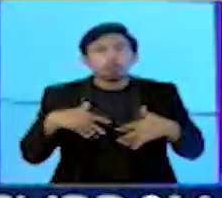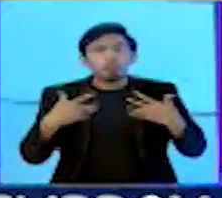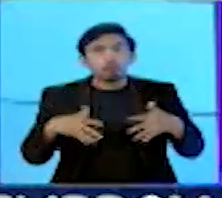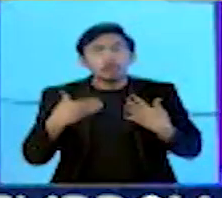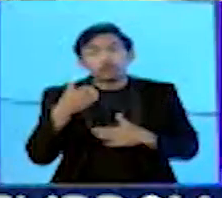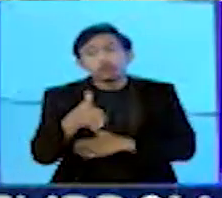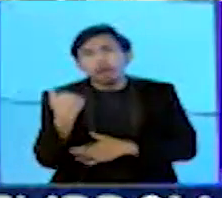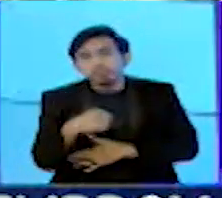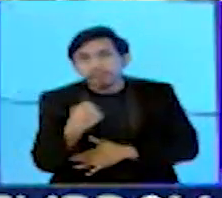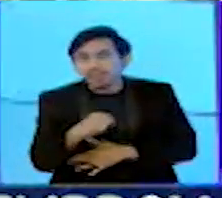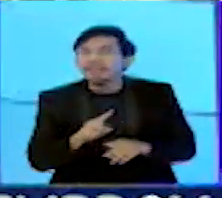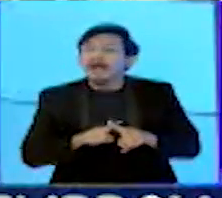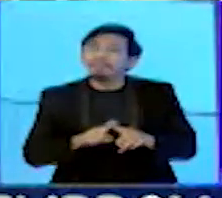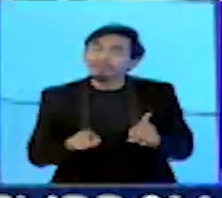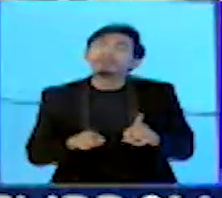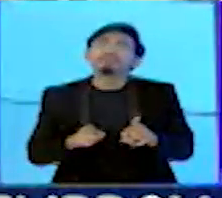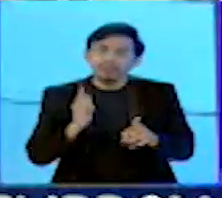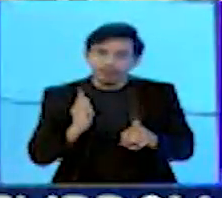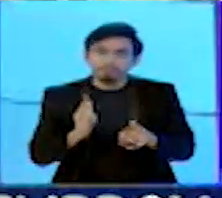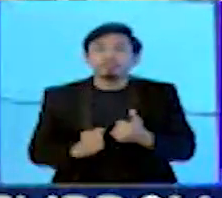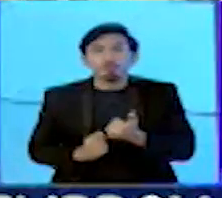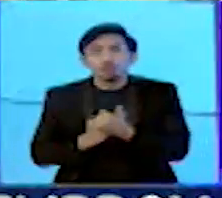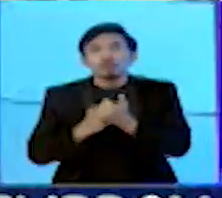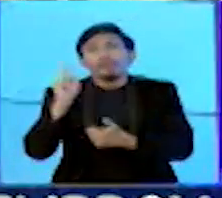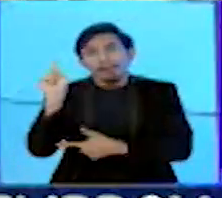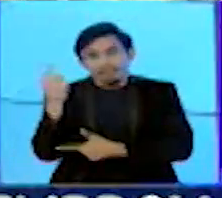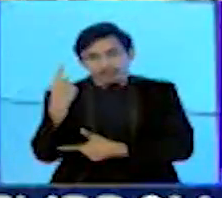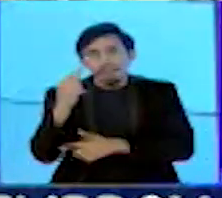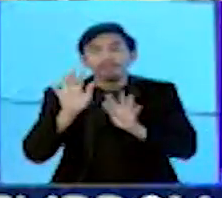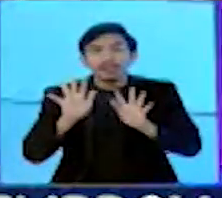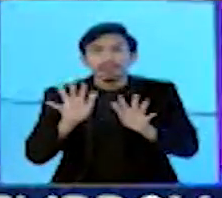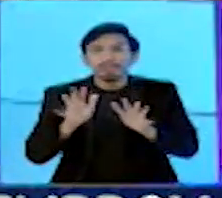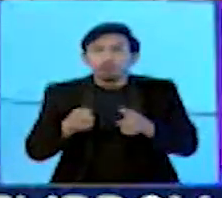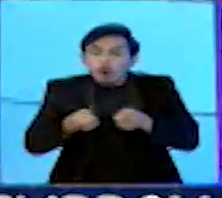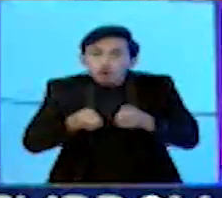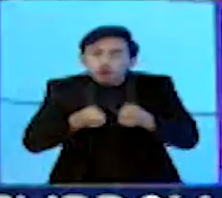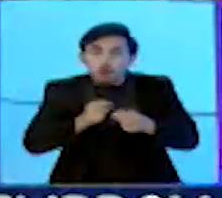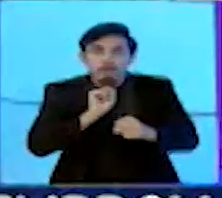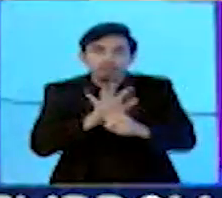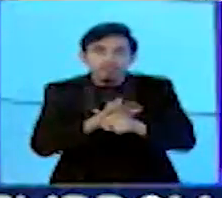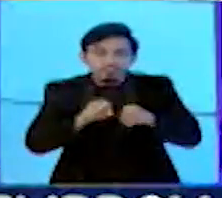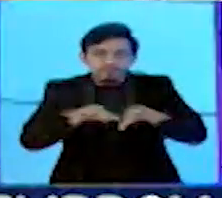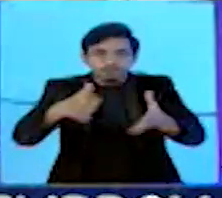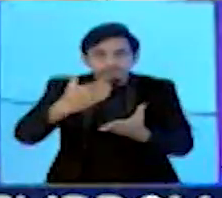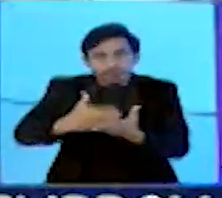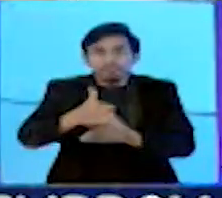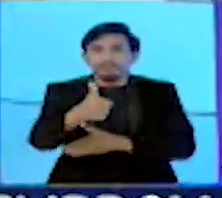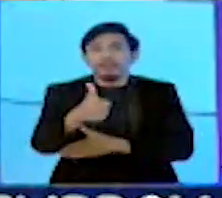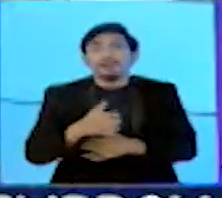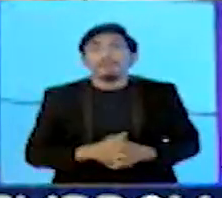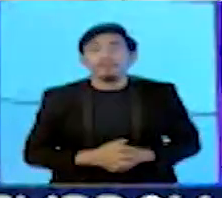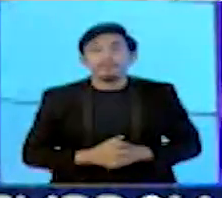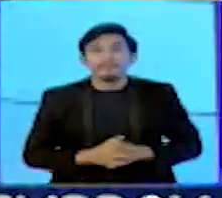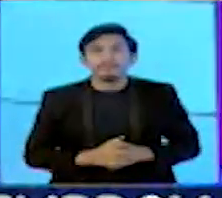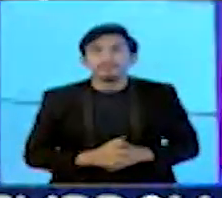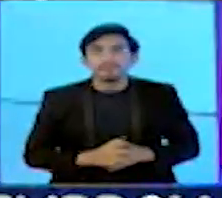mendukung langkah pemerintah ini berguna untuk mengendalikan atau mencegah penyebaran virus covert nineteen dan pemirsa pada